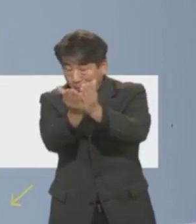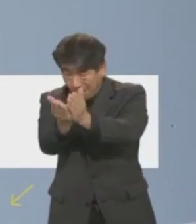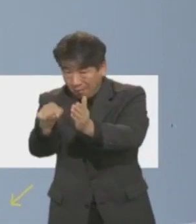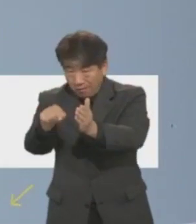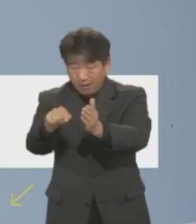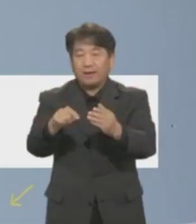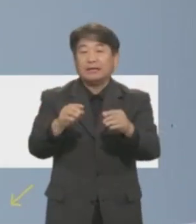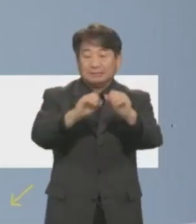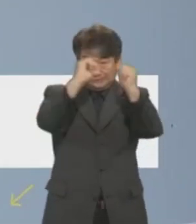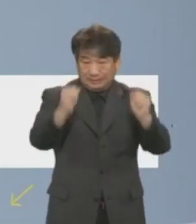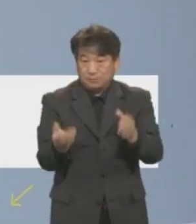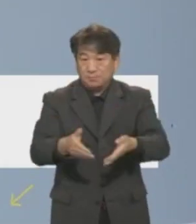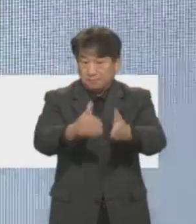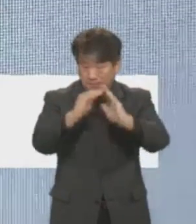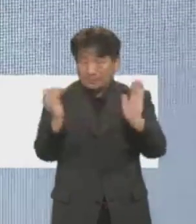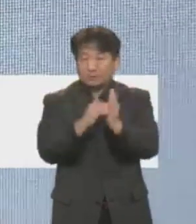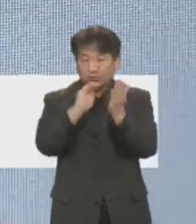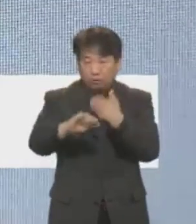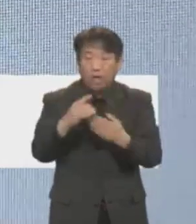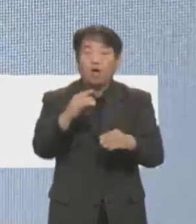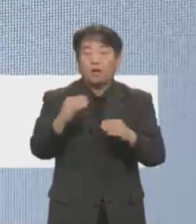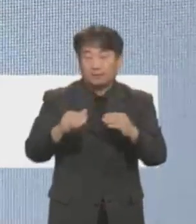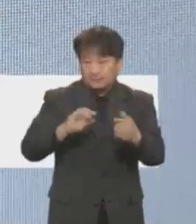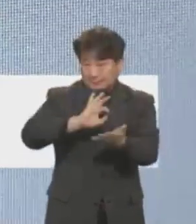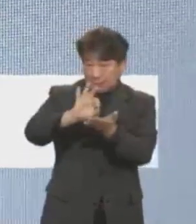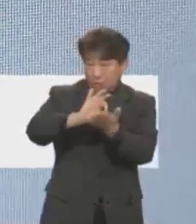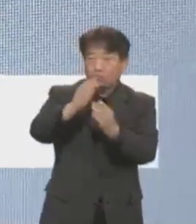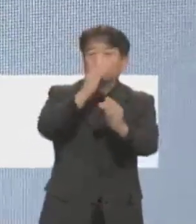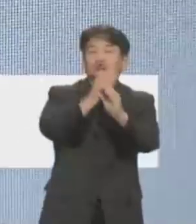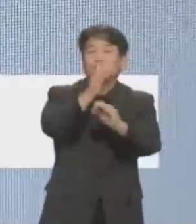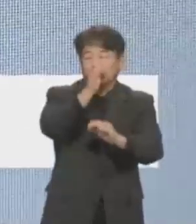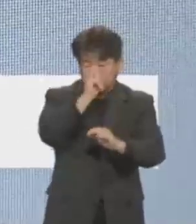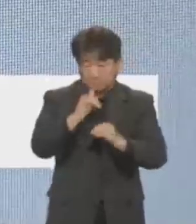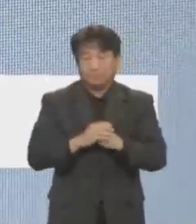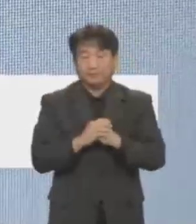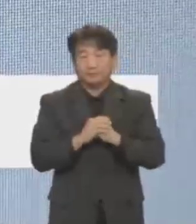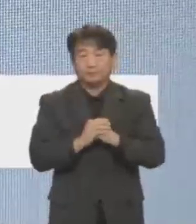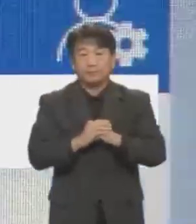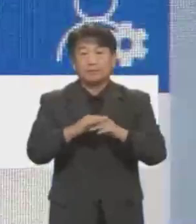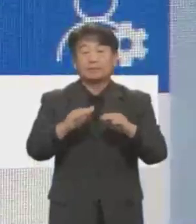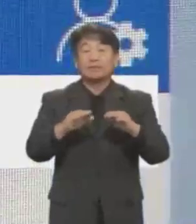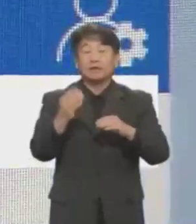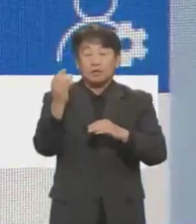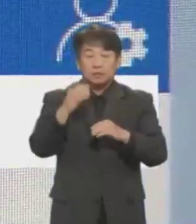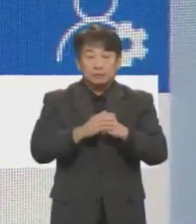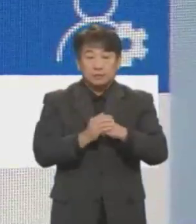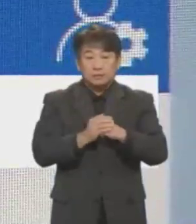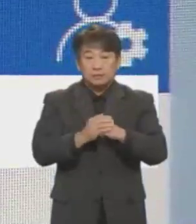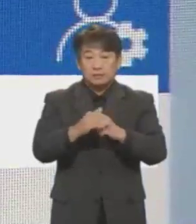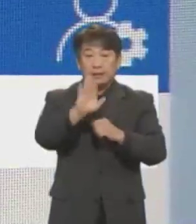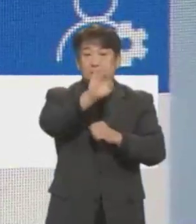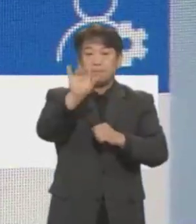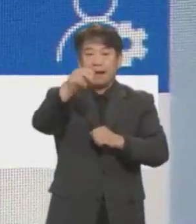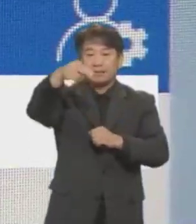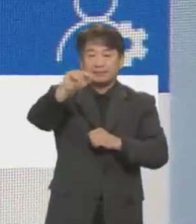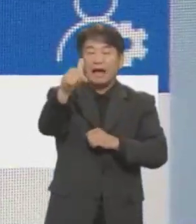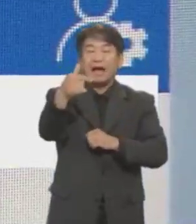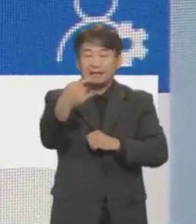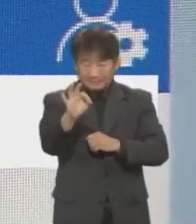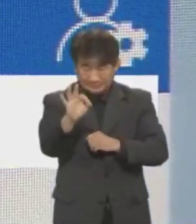주기적으로 해역의 방사능 모니터링을 진행하고 있습니다 기존 장비는 실시간 방사능 농도를 분석할 수